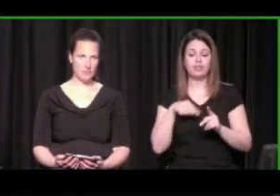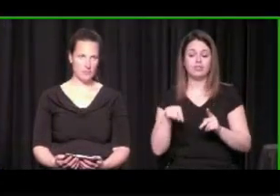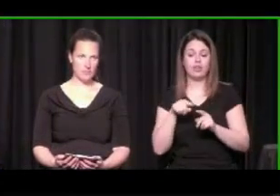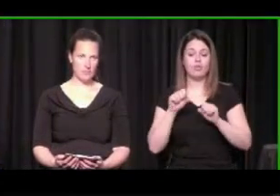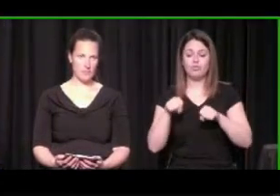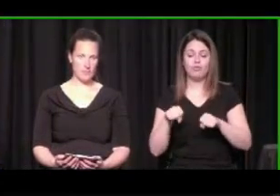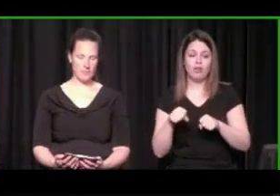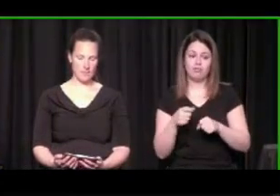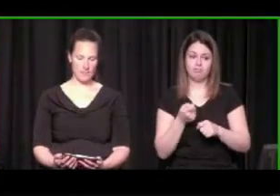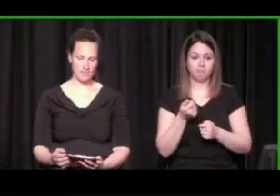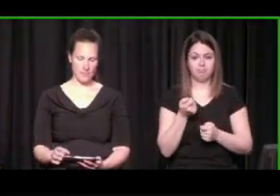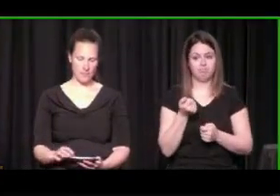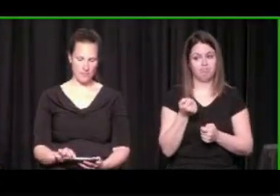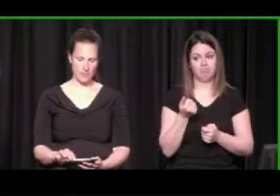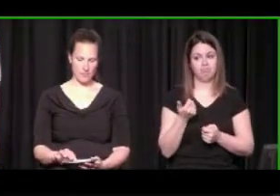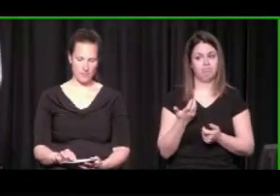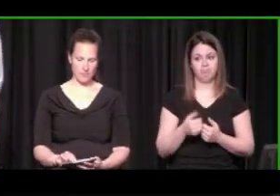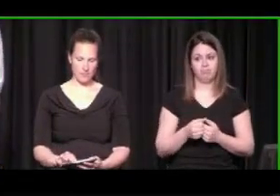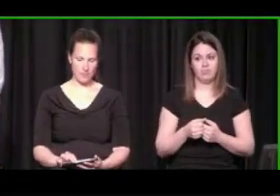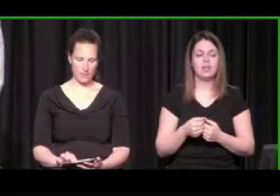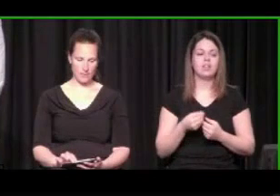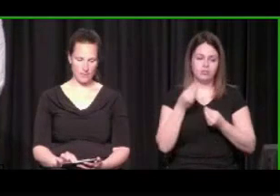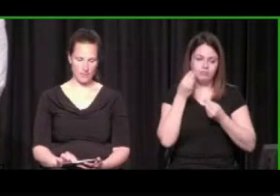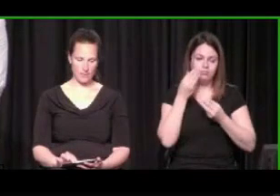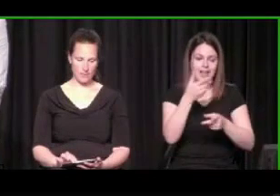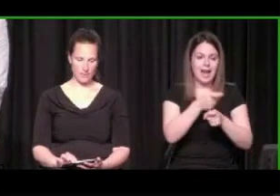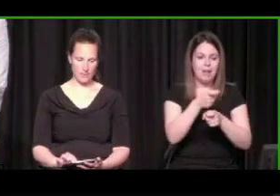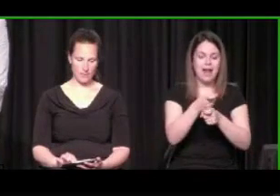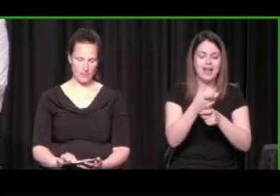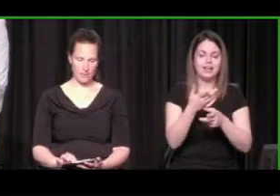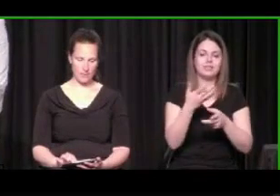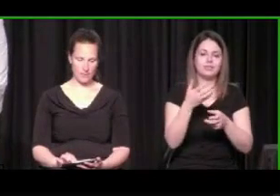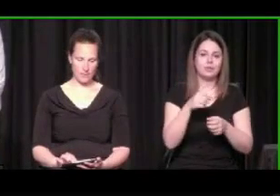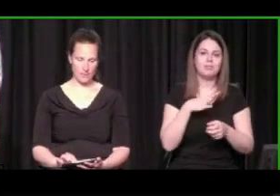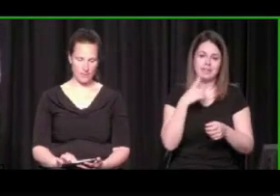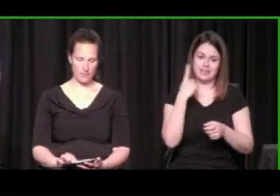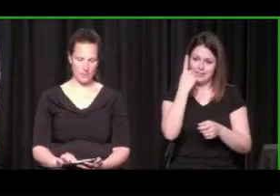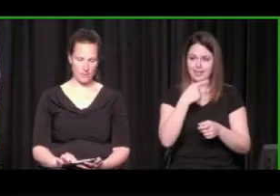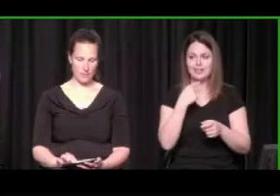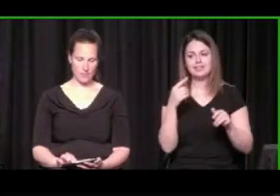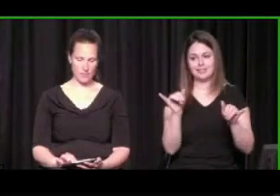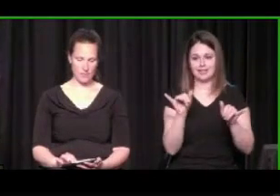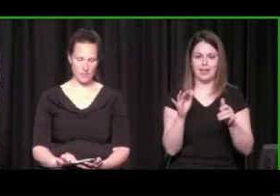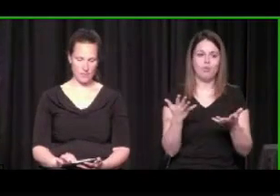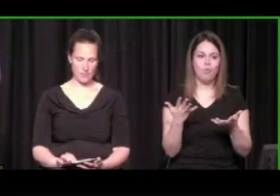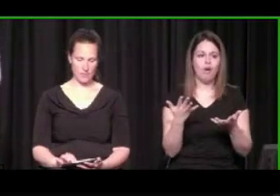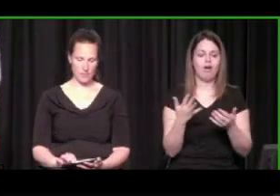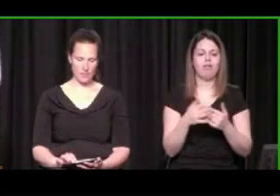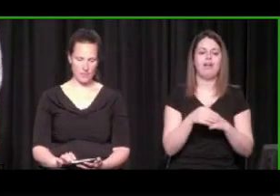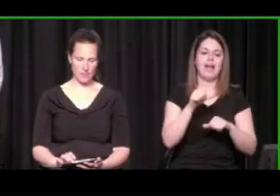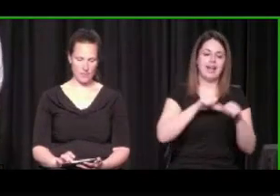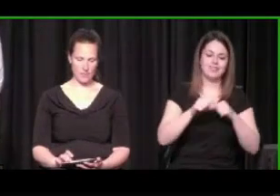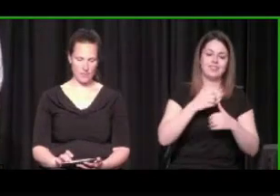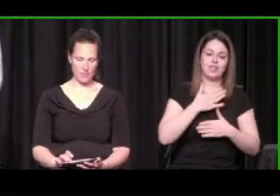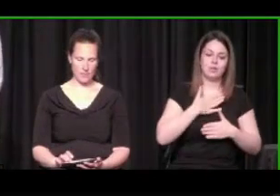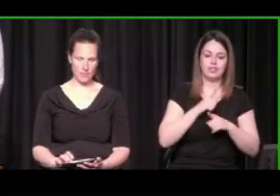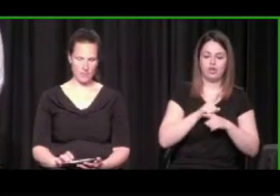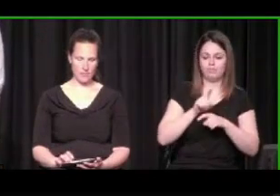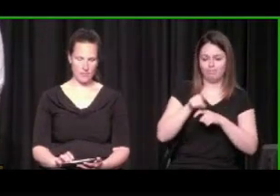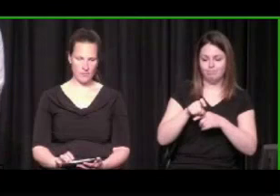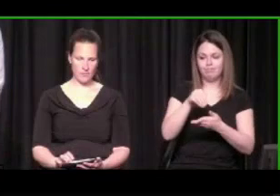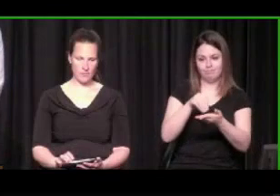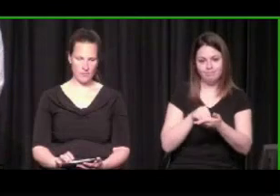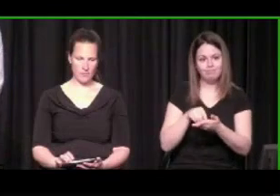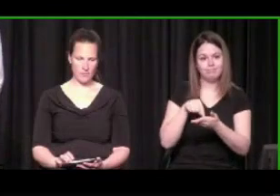si présent que ça. Puis je vous lançais ça un peu à la blague, mais parfois ça peut ressembler à ça. C'est-à-dire des activités de loisirs qui sont un peu prescrites et auxquelles